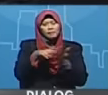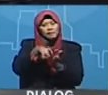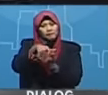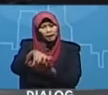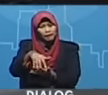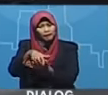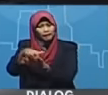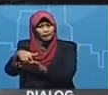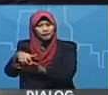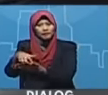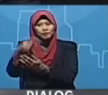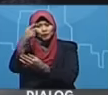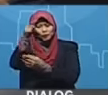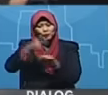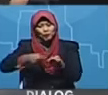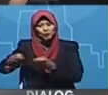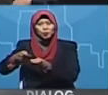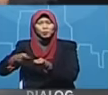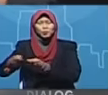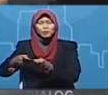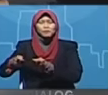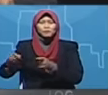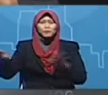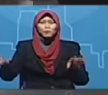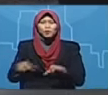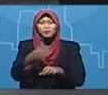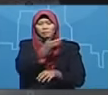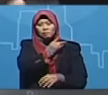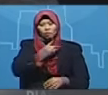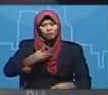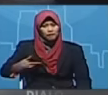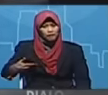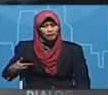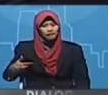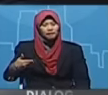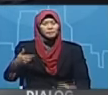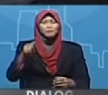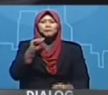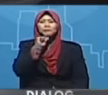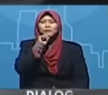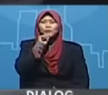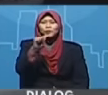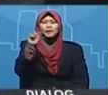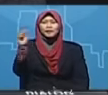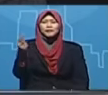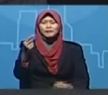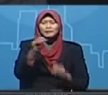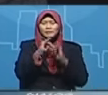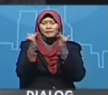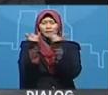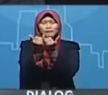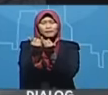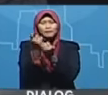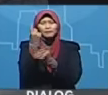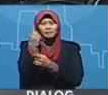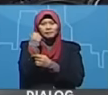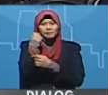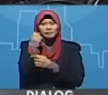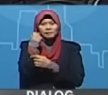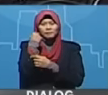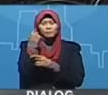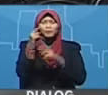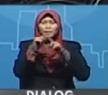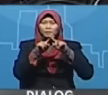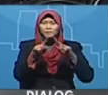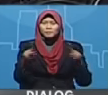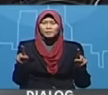di dalam tadbir urus masa mereka melaksanakan umrah itu, maknanya bukan setakat syarikat tadi yang membuat umrah tapi juga